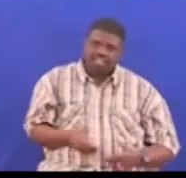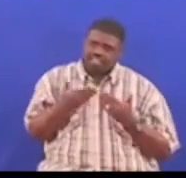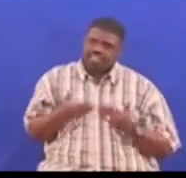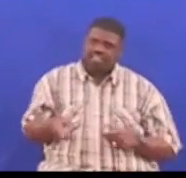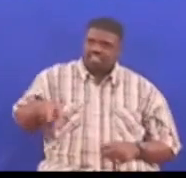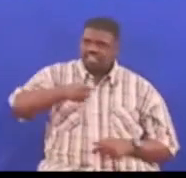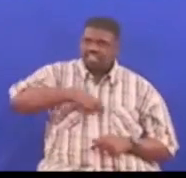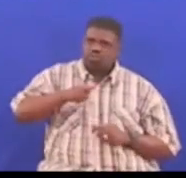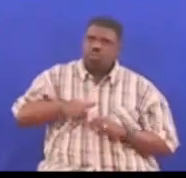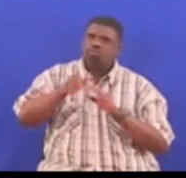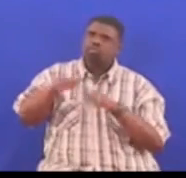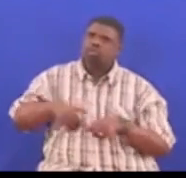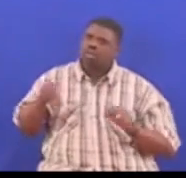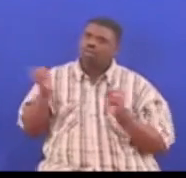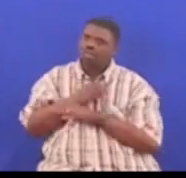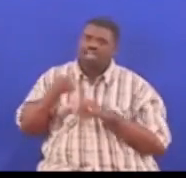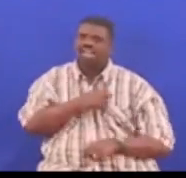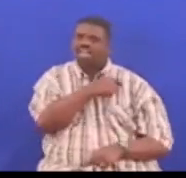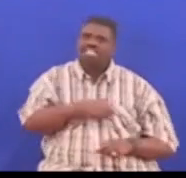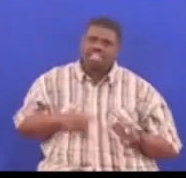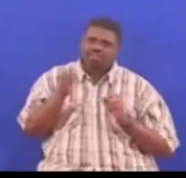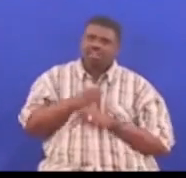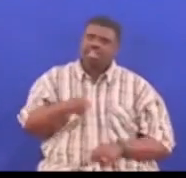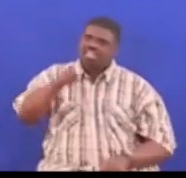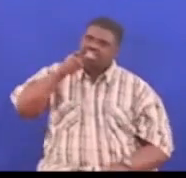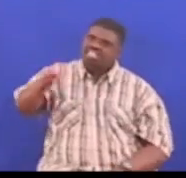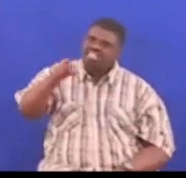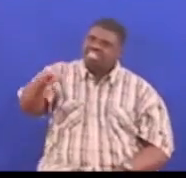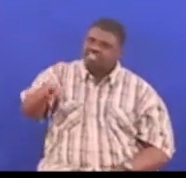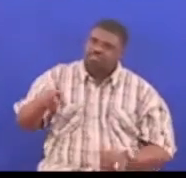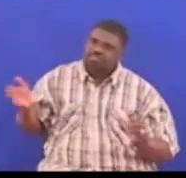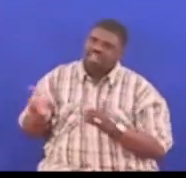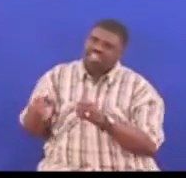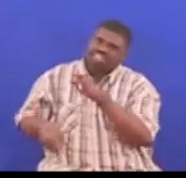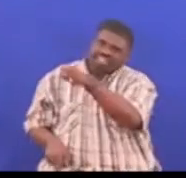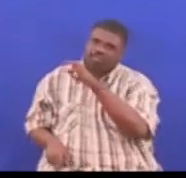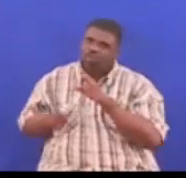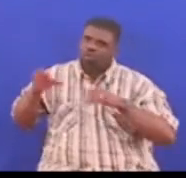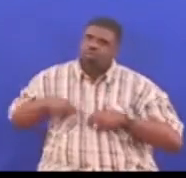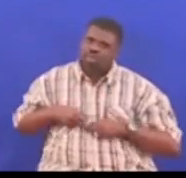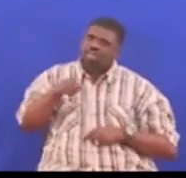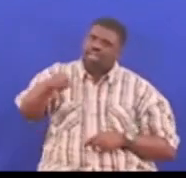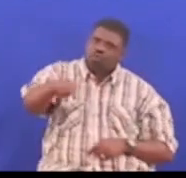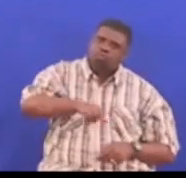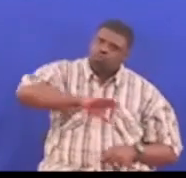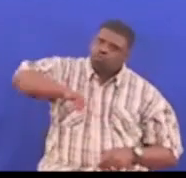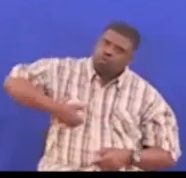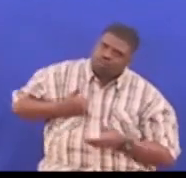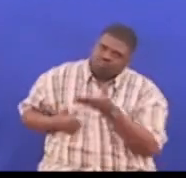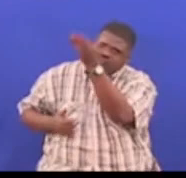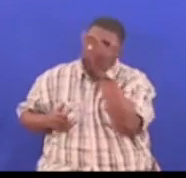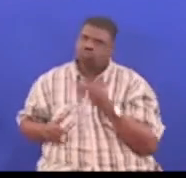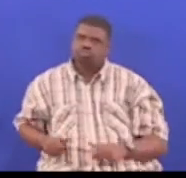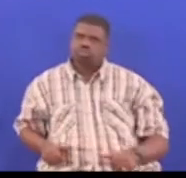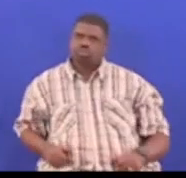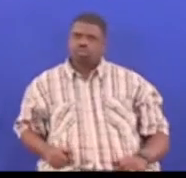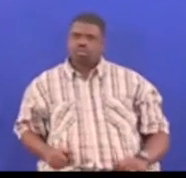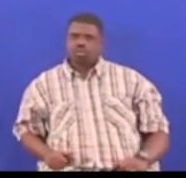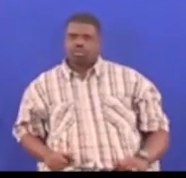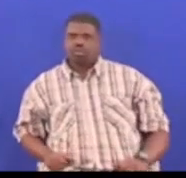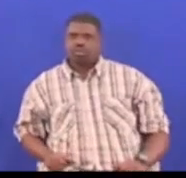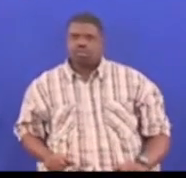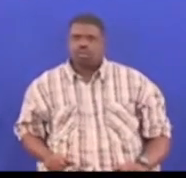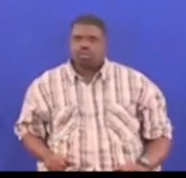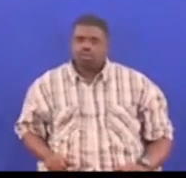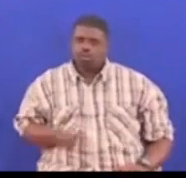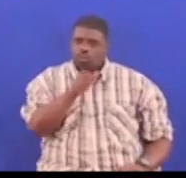wabunge hapa tunalalamika Rais alalamika nyinyi mawaziri ndio mnatetea kwa hio nyinyi mnakubaliana na huu ovu